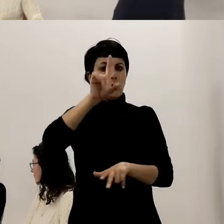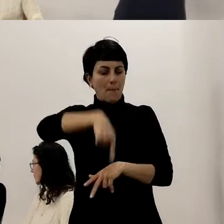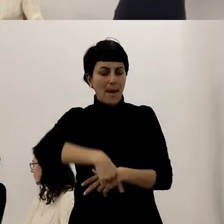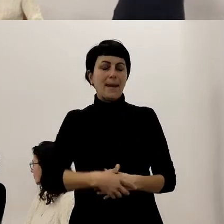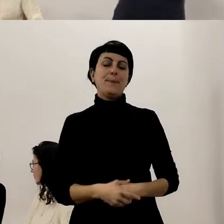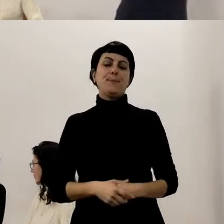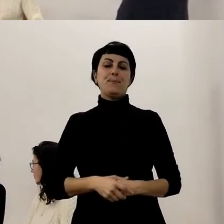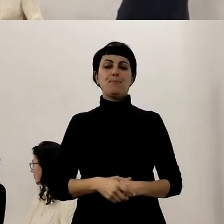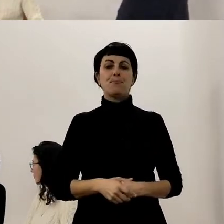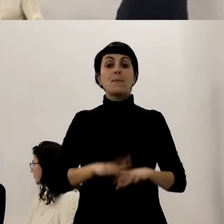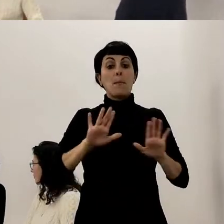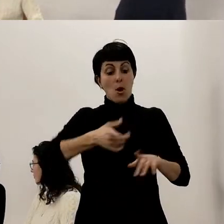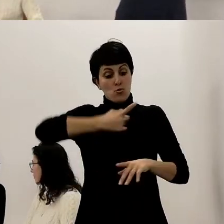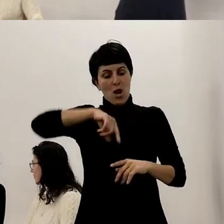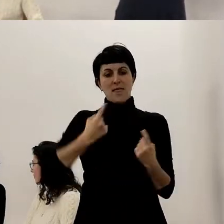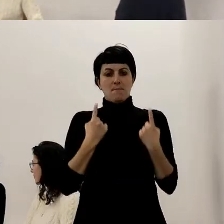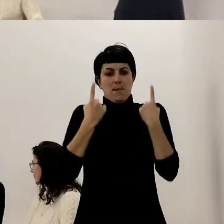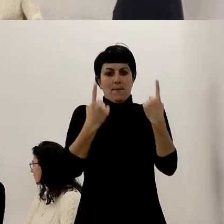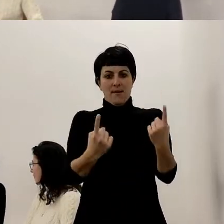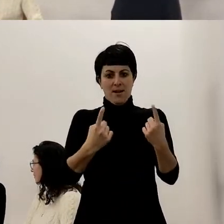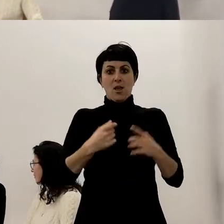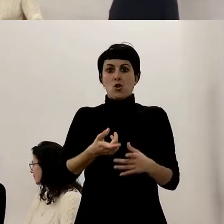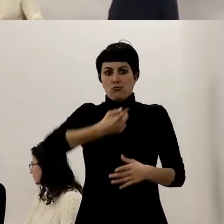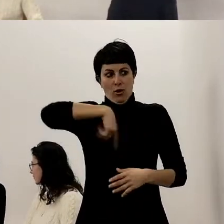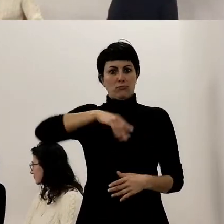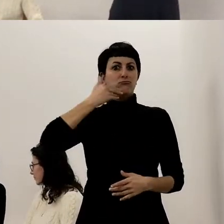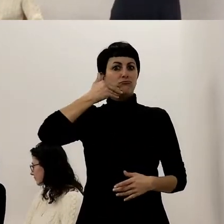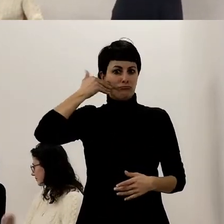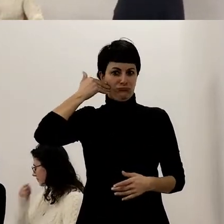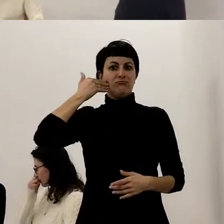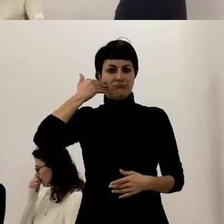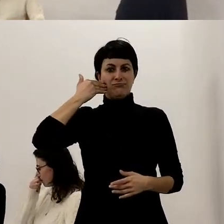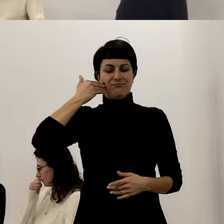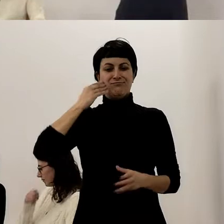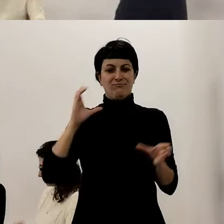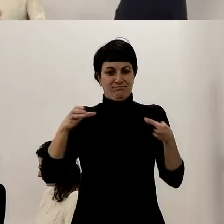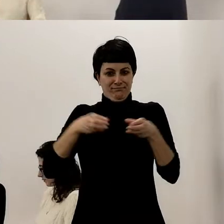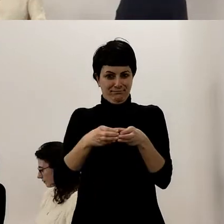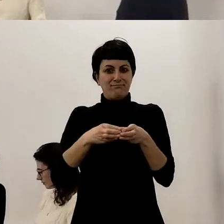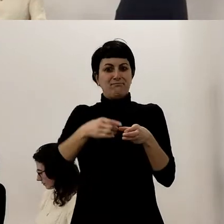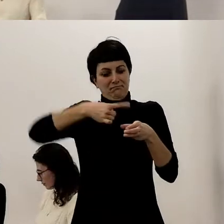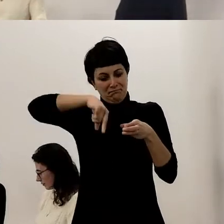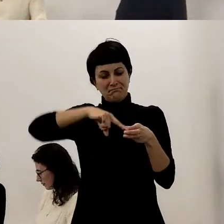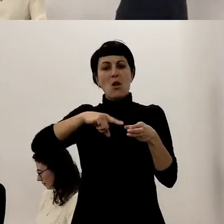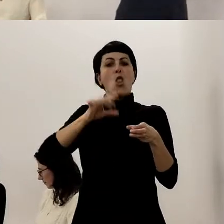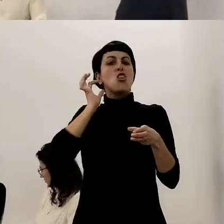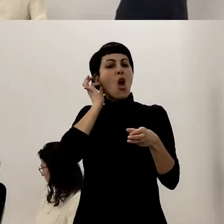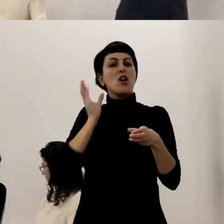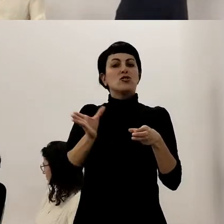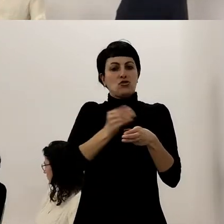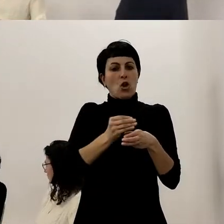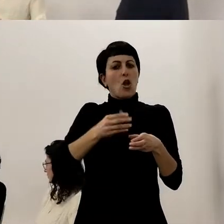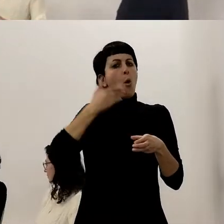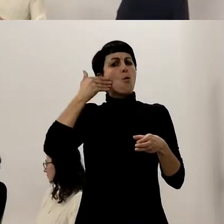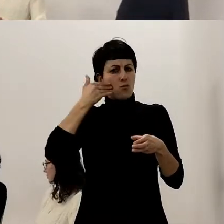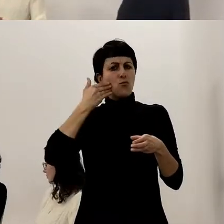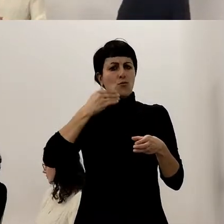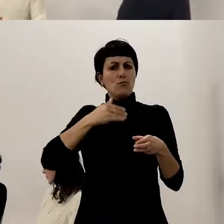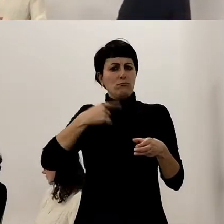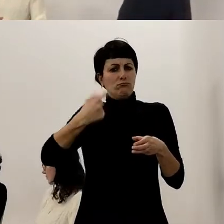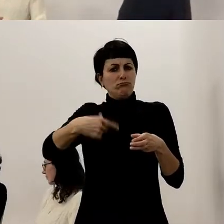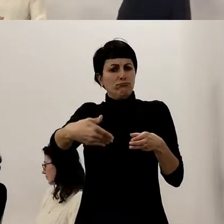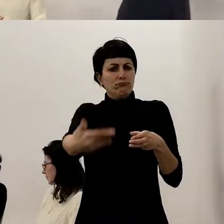nosaltres bueno, hem sigut la primera i orgulloses de seguir-ho sent. I la veritat és que, clar, no tinc